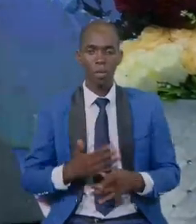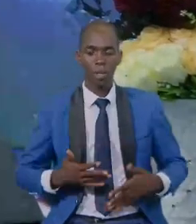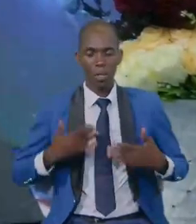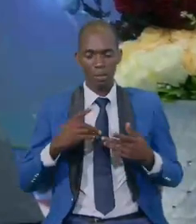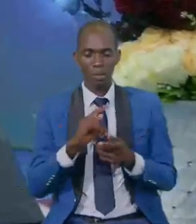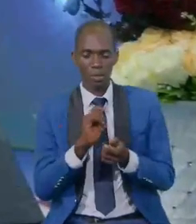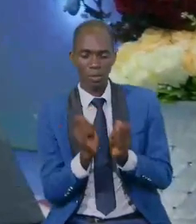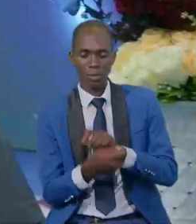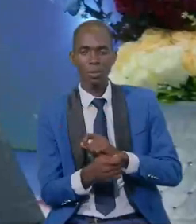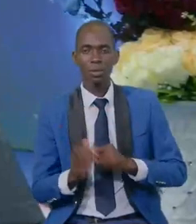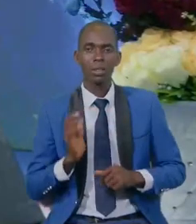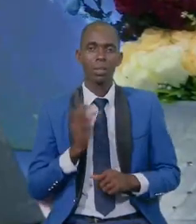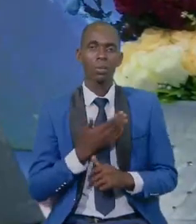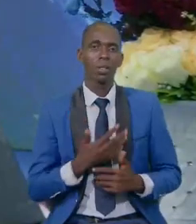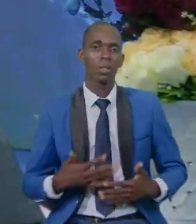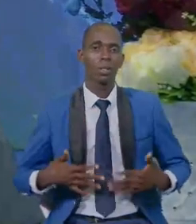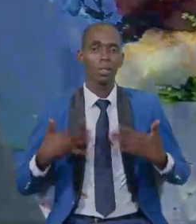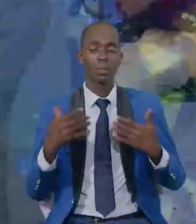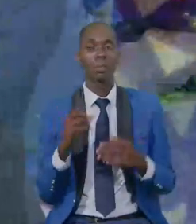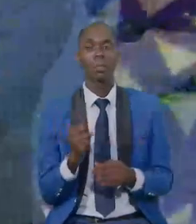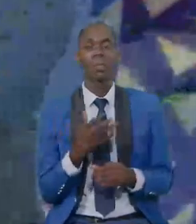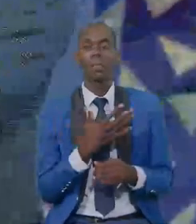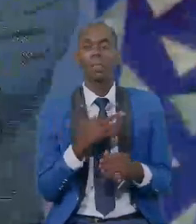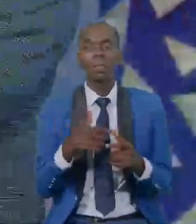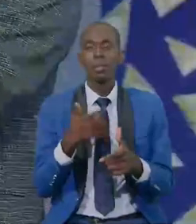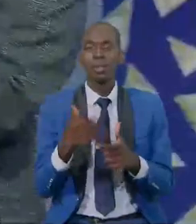qui nous touchent et nous transforment.